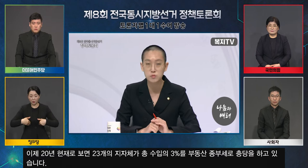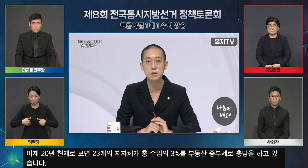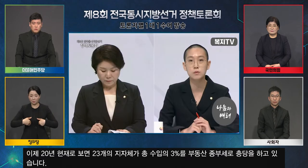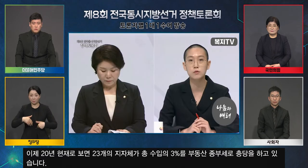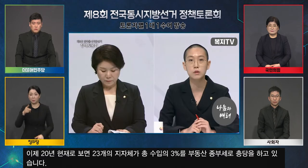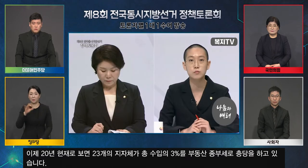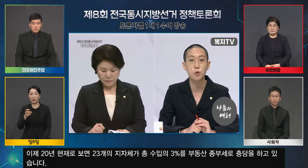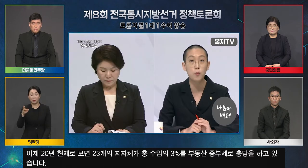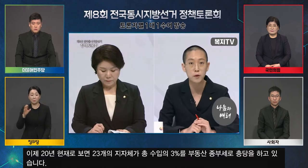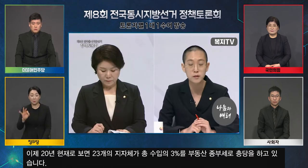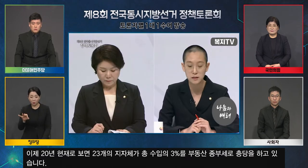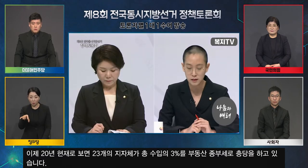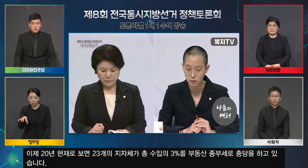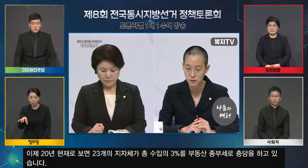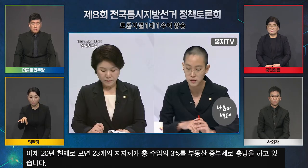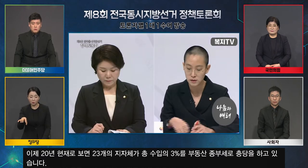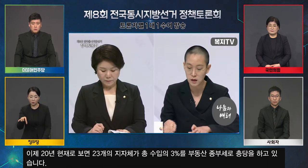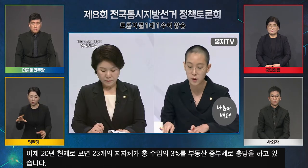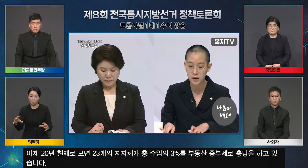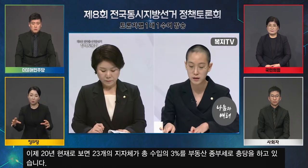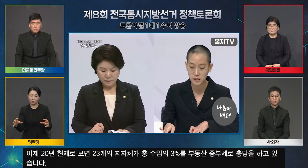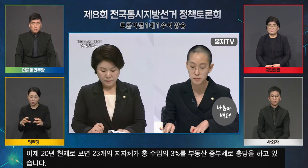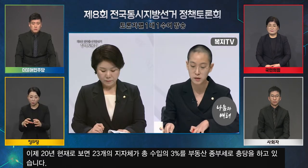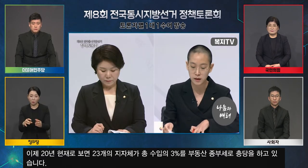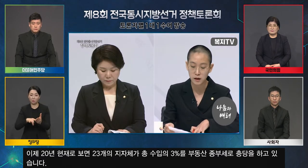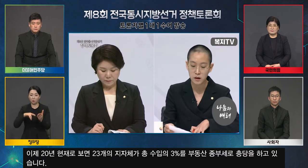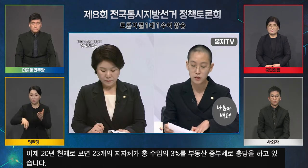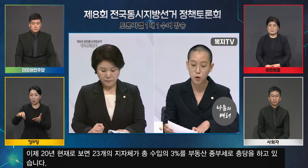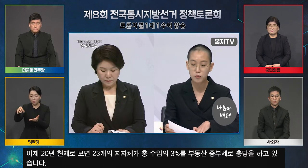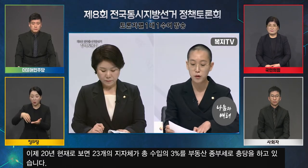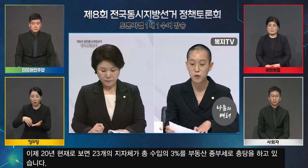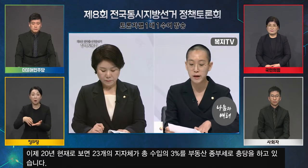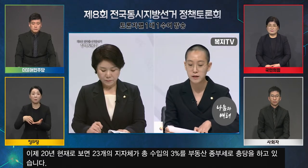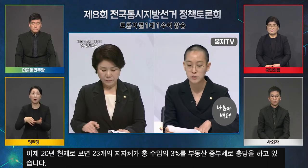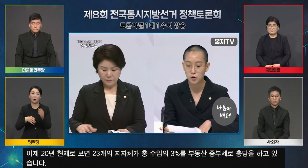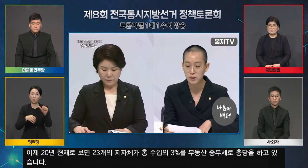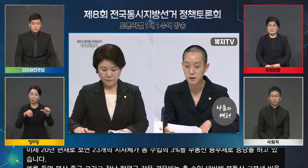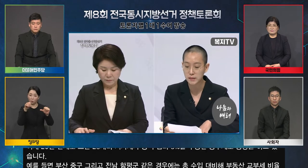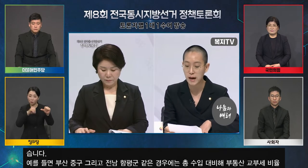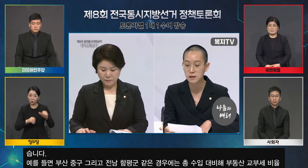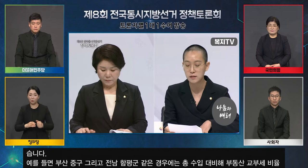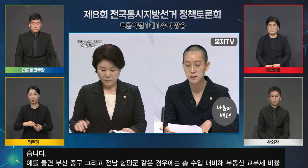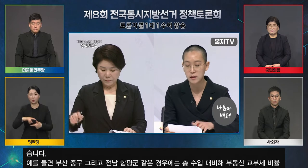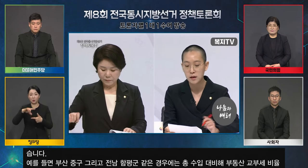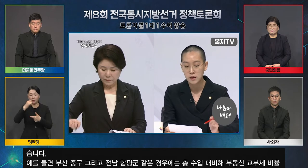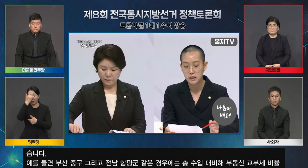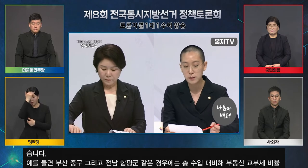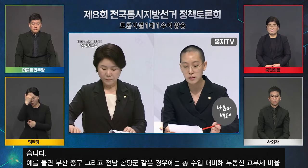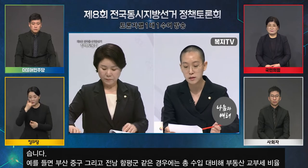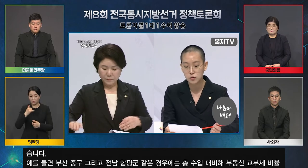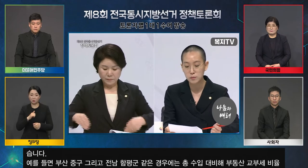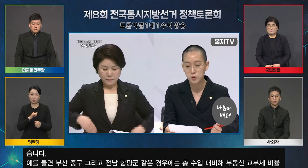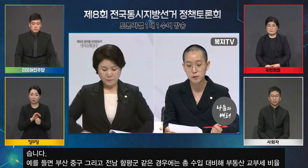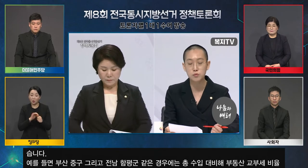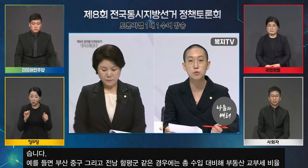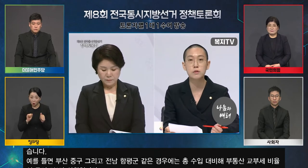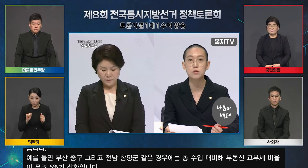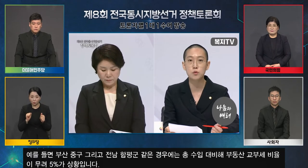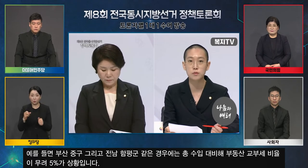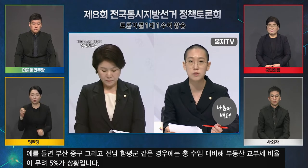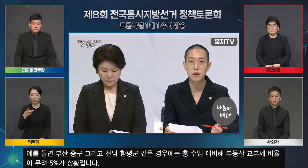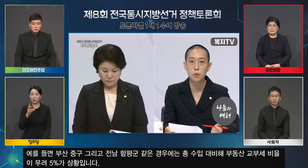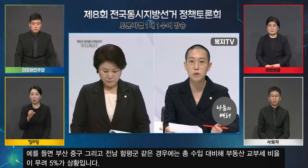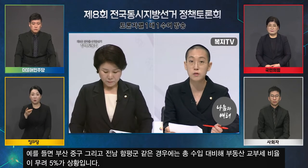부동산 교부세 비율이 무려 5%가 넘는 상황입니다. 경북 영양, 전남 장흥은 지방세 수입보다